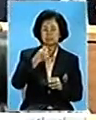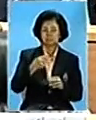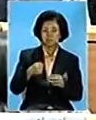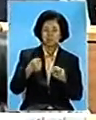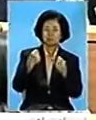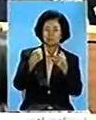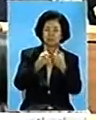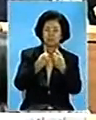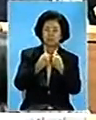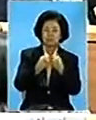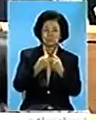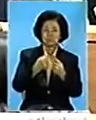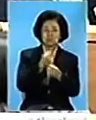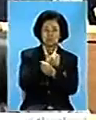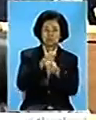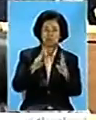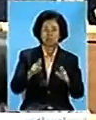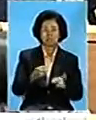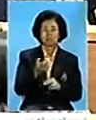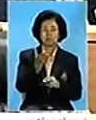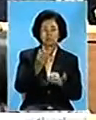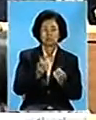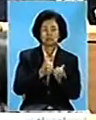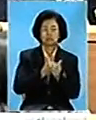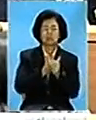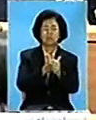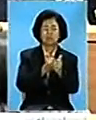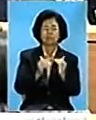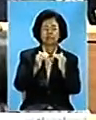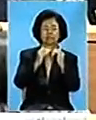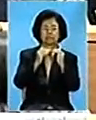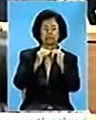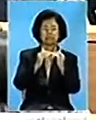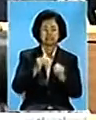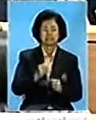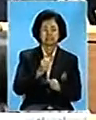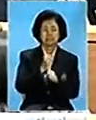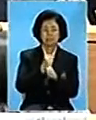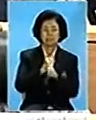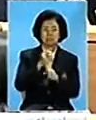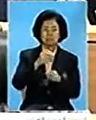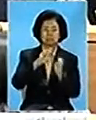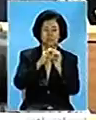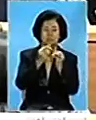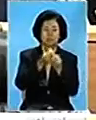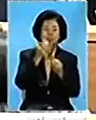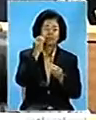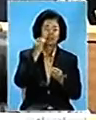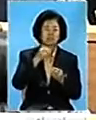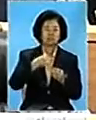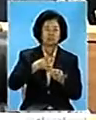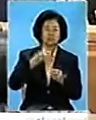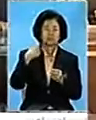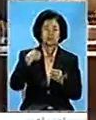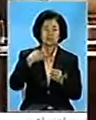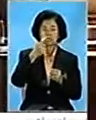เพื่อเรียกร้องตามสิทธิรัฐธรรมนูญแล้วเขาไปทำหมู่บ้านสีแดงอะไรต่างๆเนี่ยเป็นหมู่บ้านประชาธิปไตย